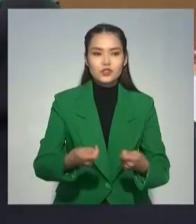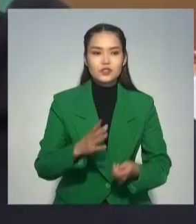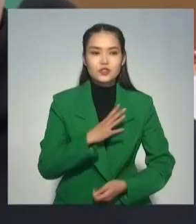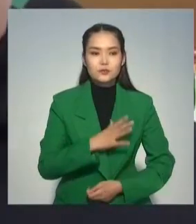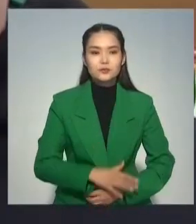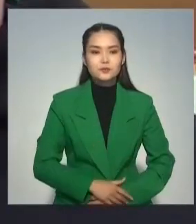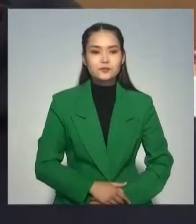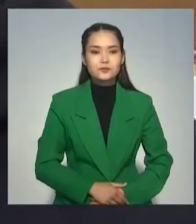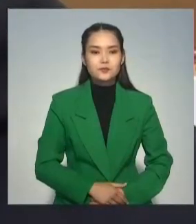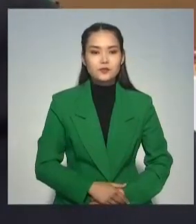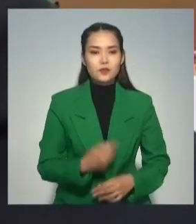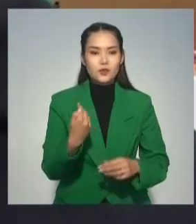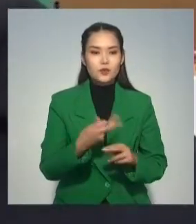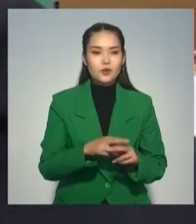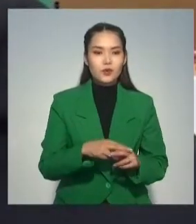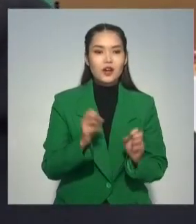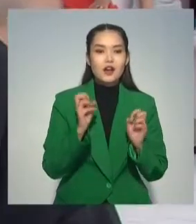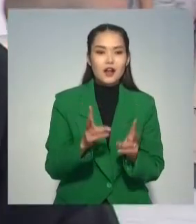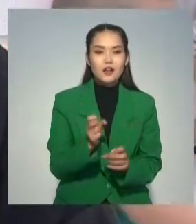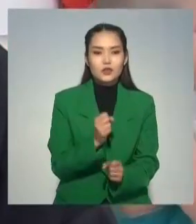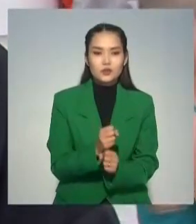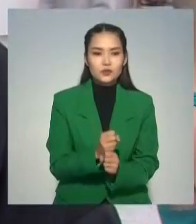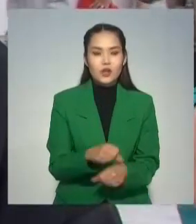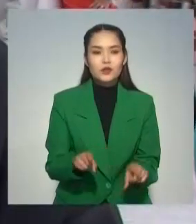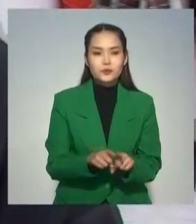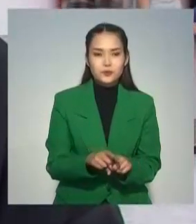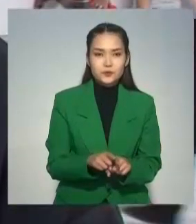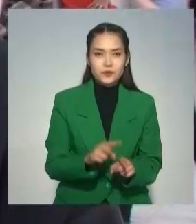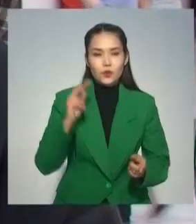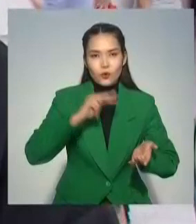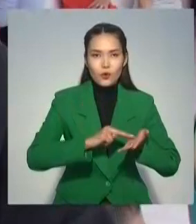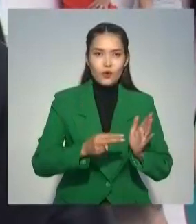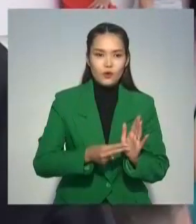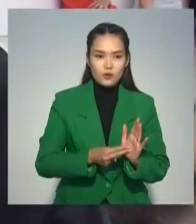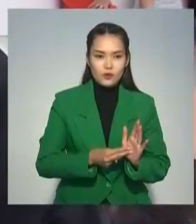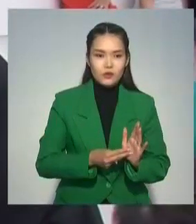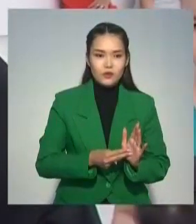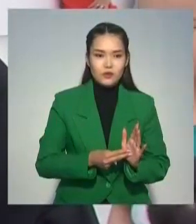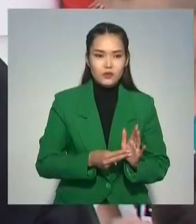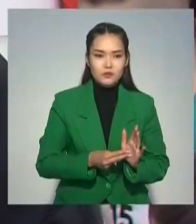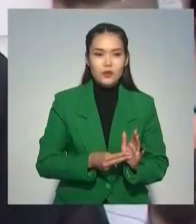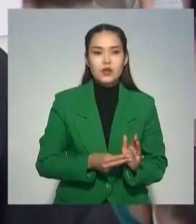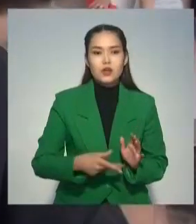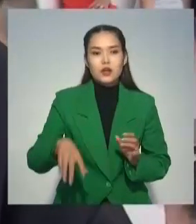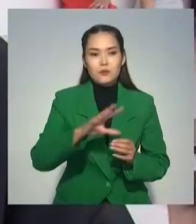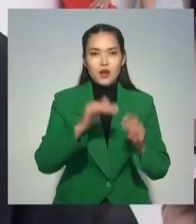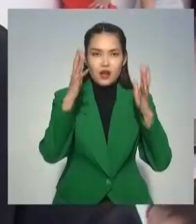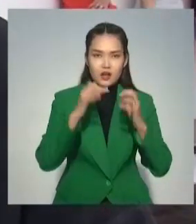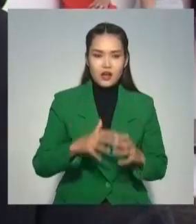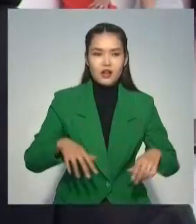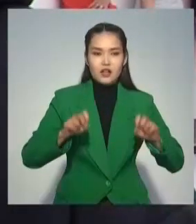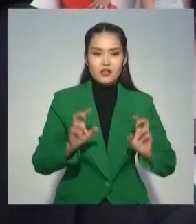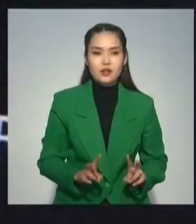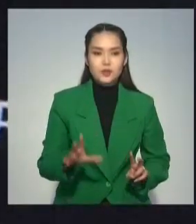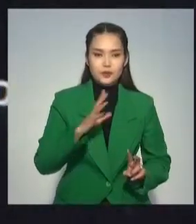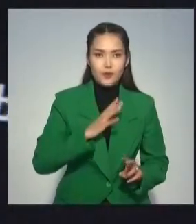біз қалай даму жолын жасаймыз, әлеуметтік лист жасап береміз, оның барлығы қарастырылған. Қордың басты